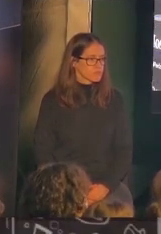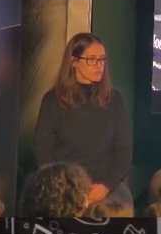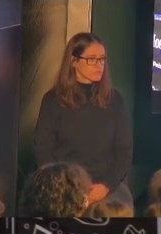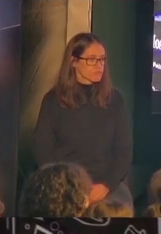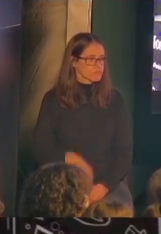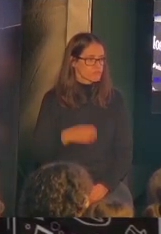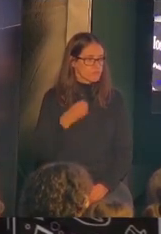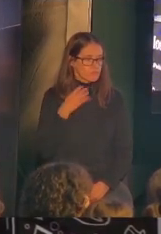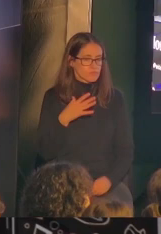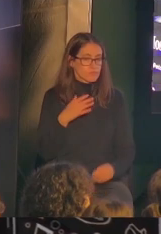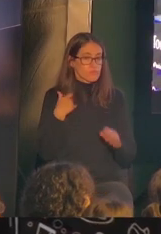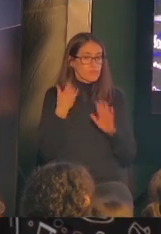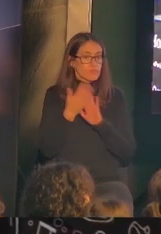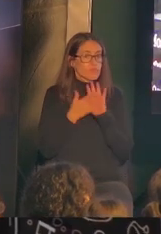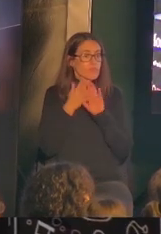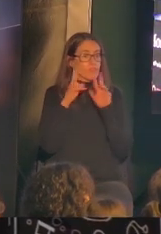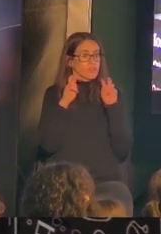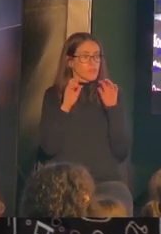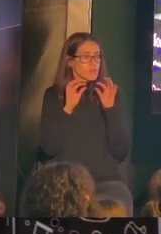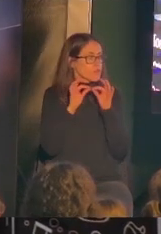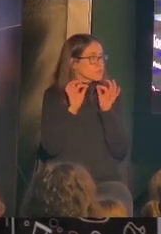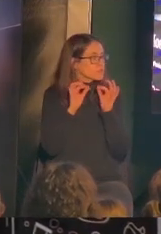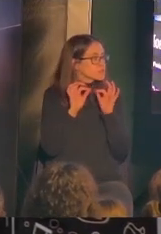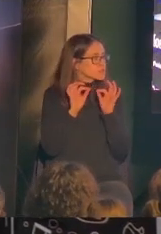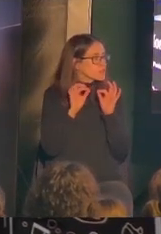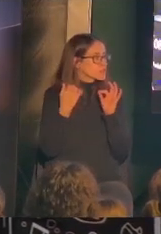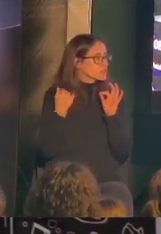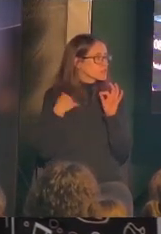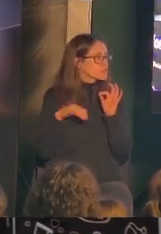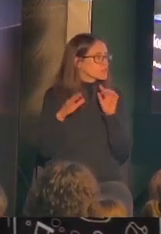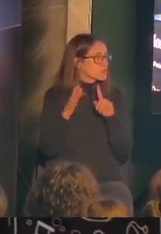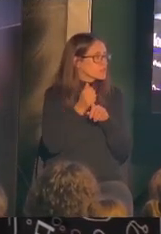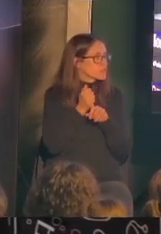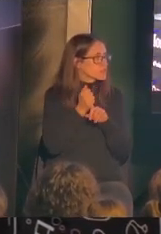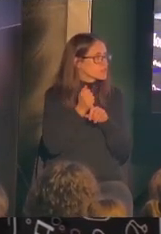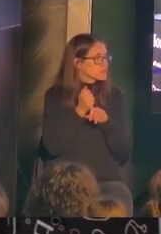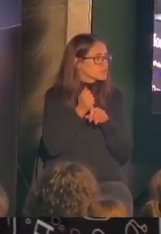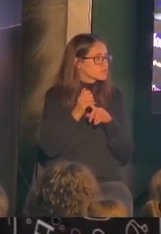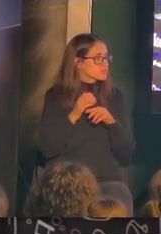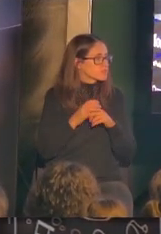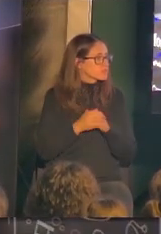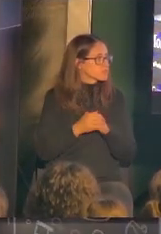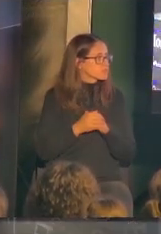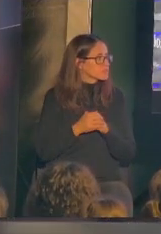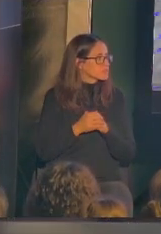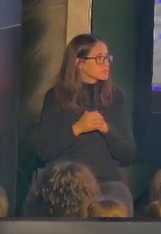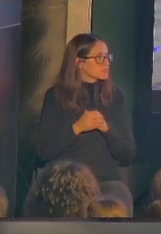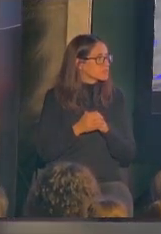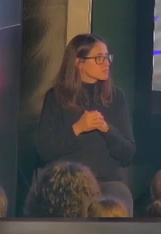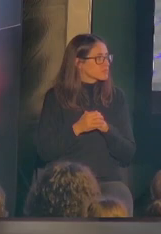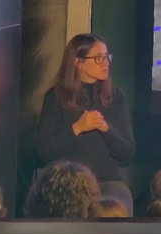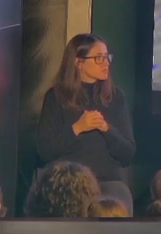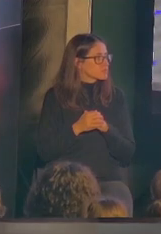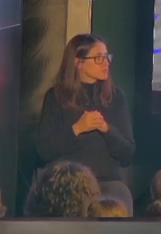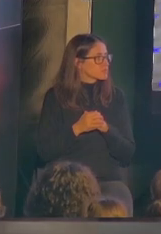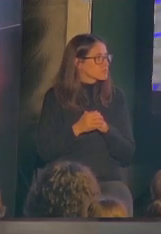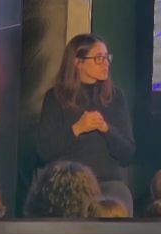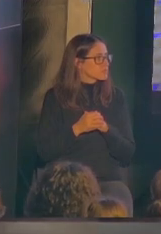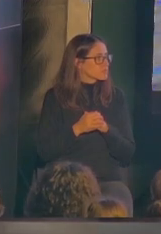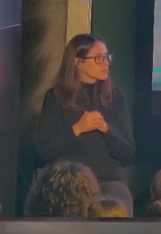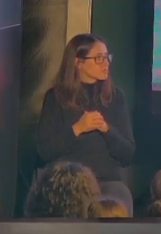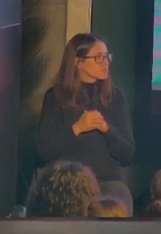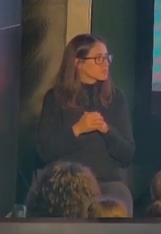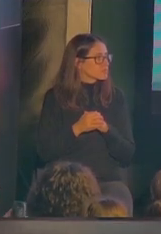Vale, el tema del cruixent ja el tenim, que inclús se'ns ha refredat una mica. Bueno, no, està bé.